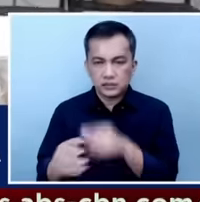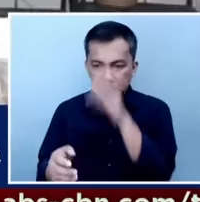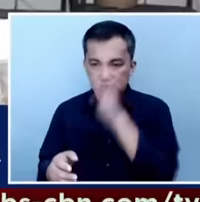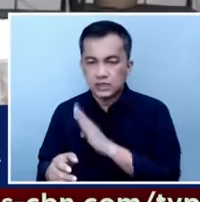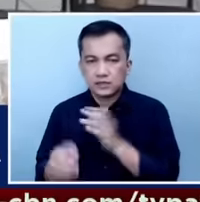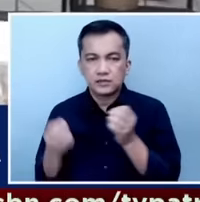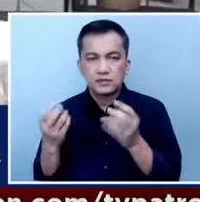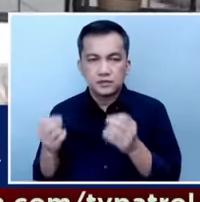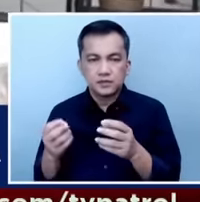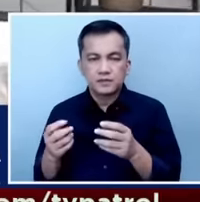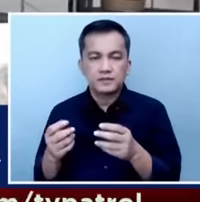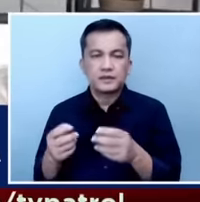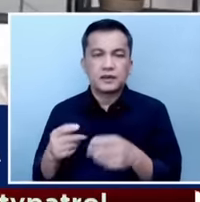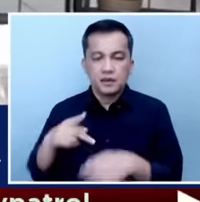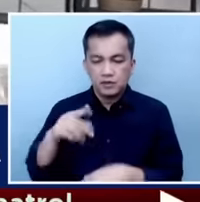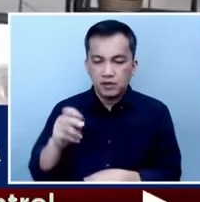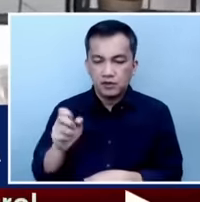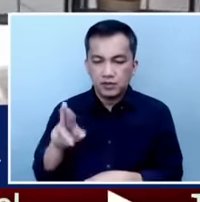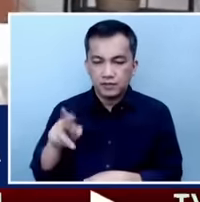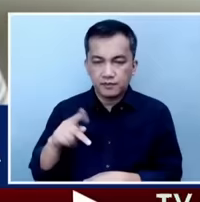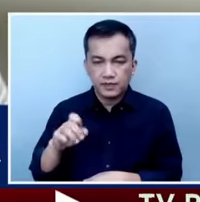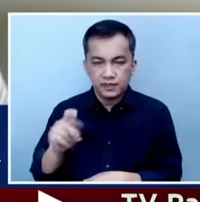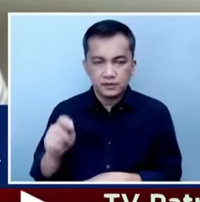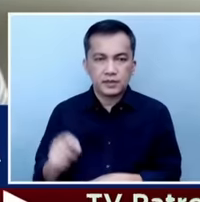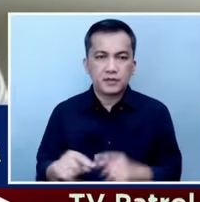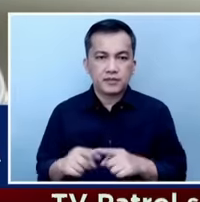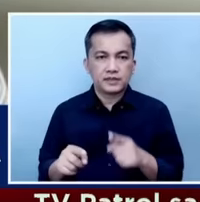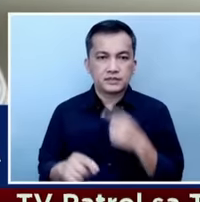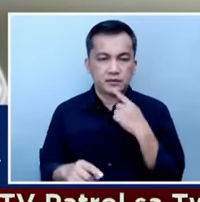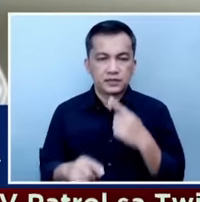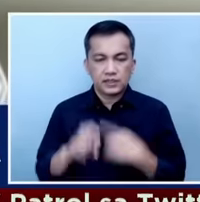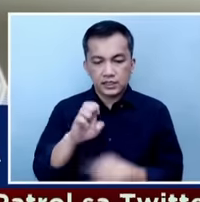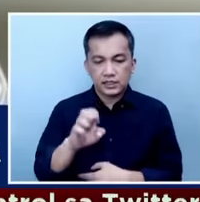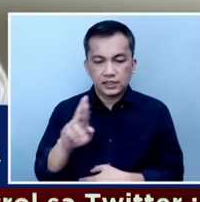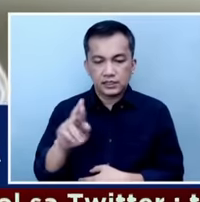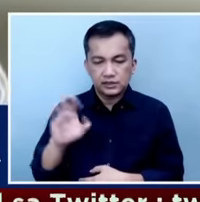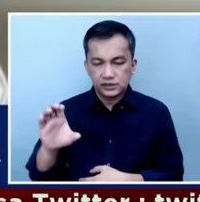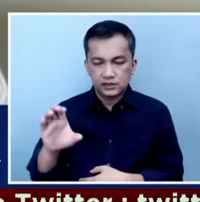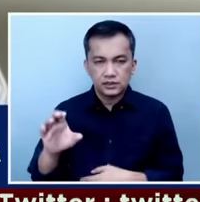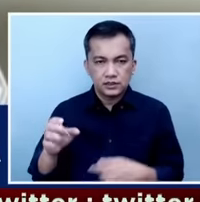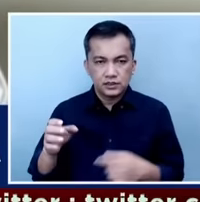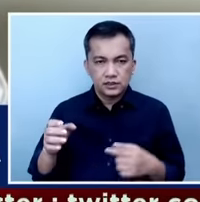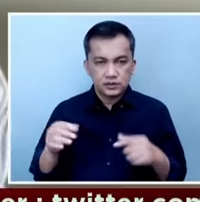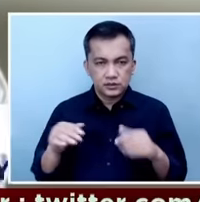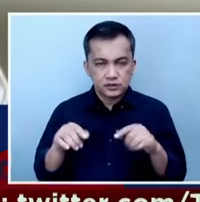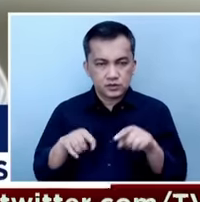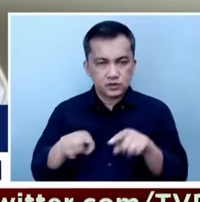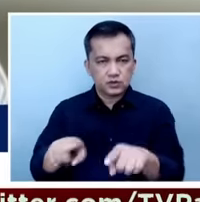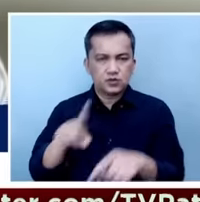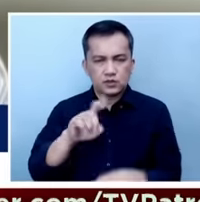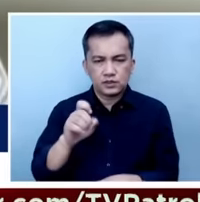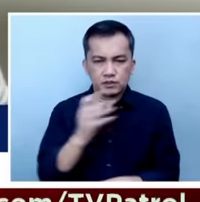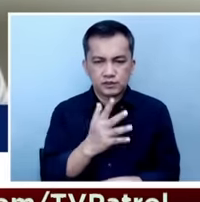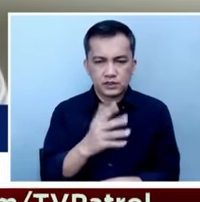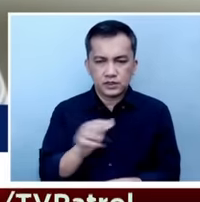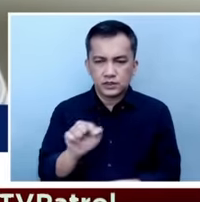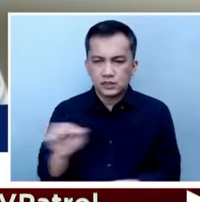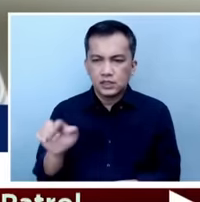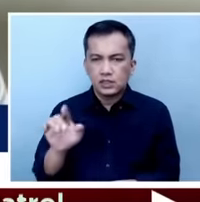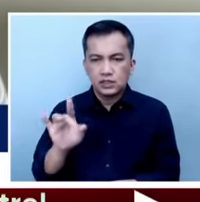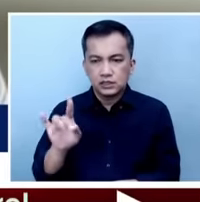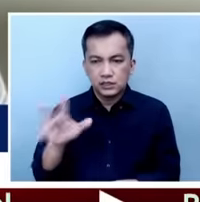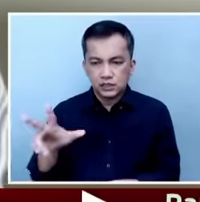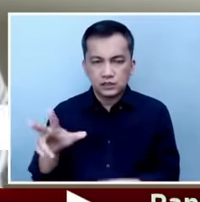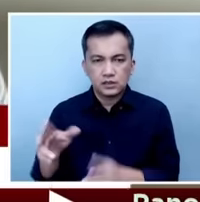marami pang power plants. Pero ayon sa ERC, nung nagsabay na yung 150 at 83, tapos